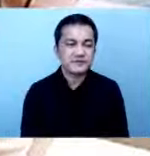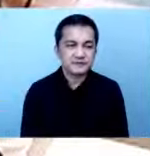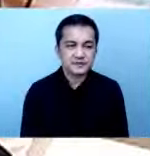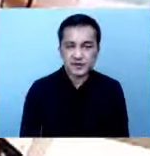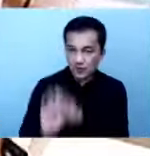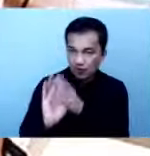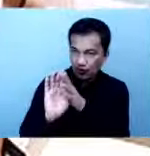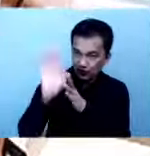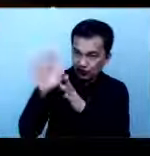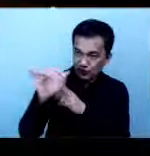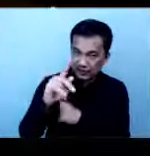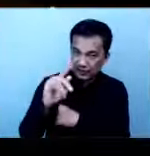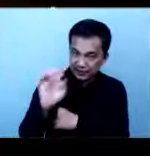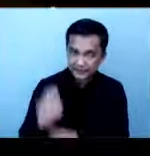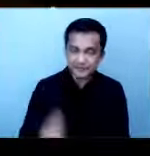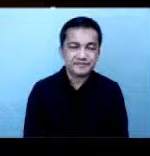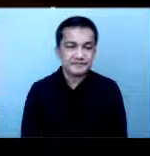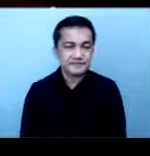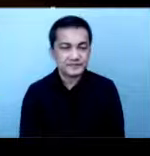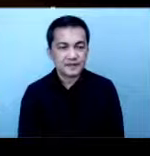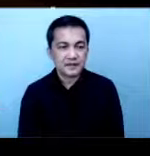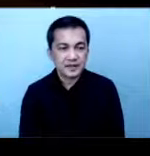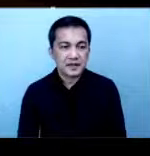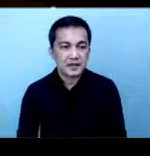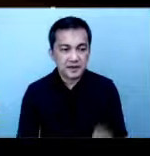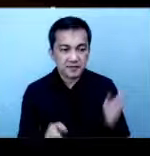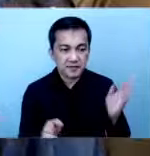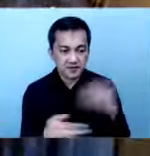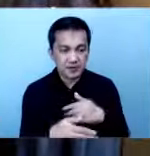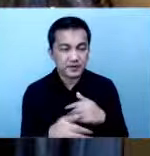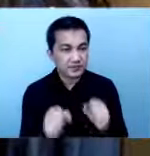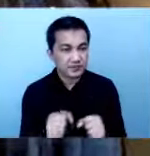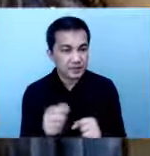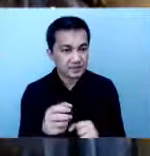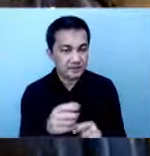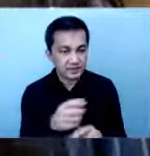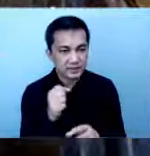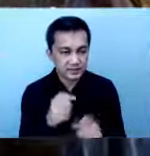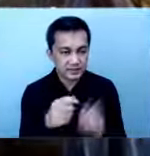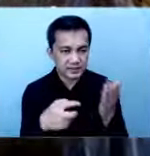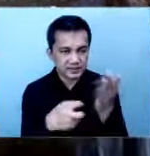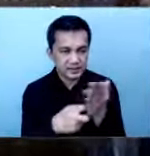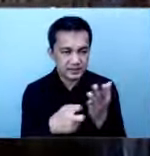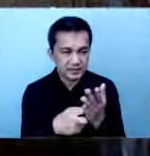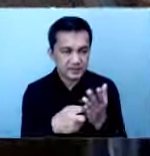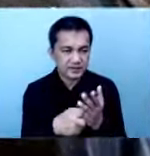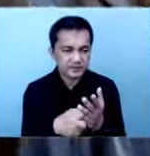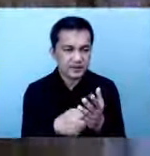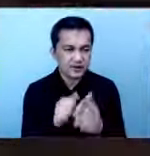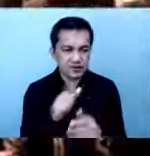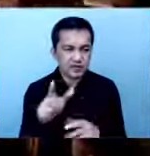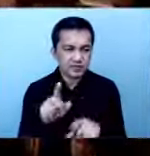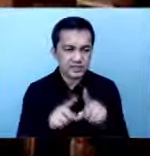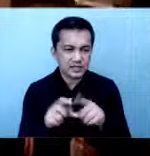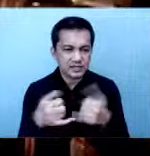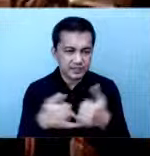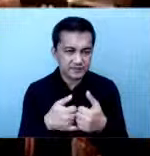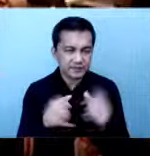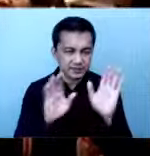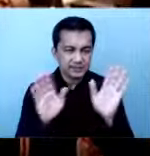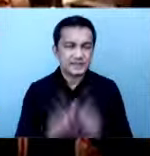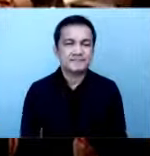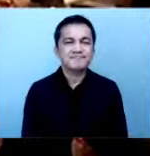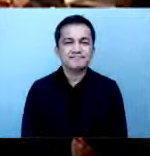arcade. May booth din kung saan pwedeng makakuha ang fans ng tickets para sa mismong All-Star Game sa Linggo. Bukas